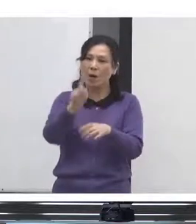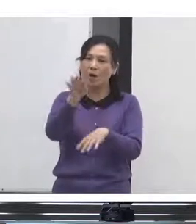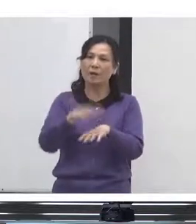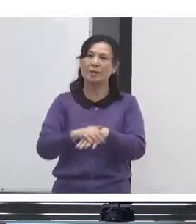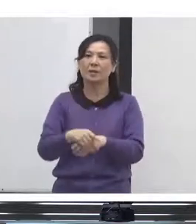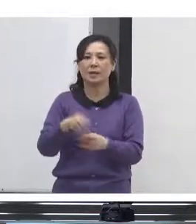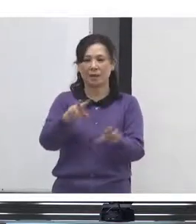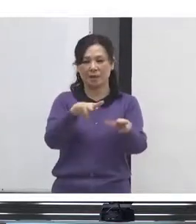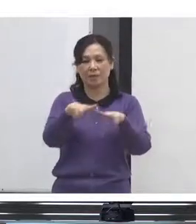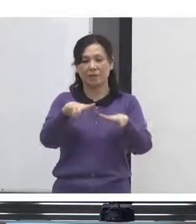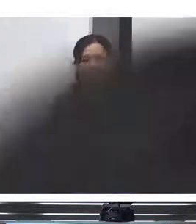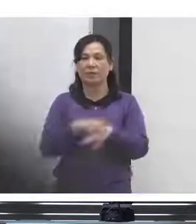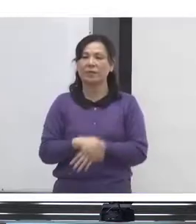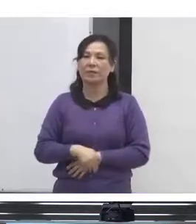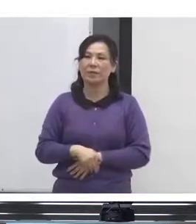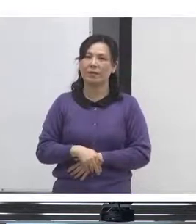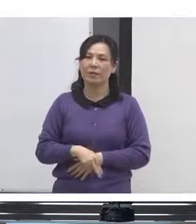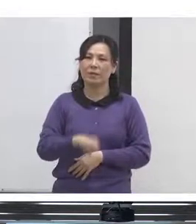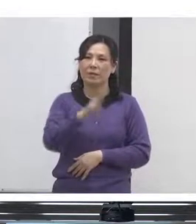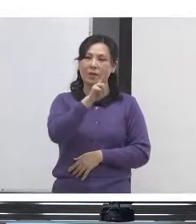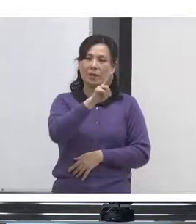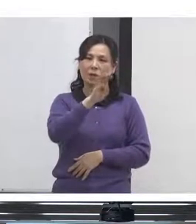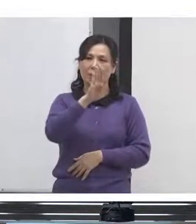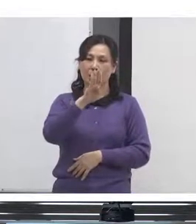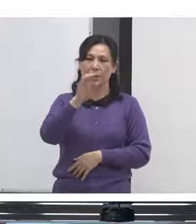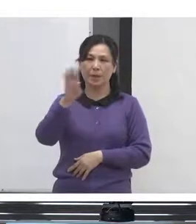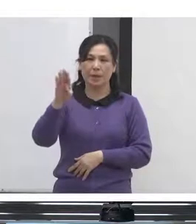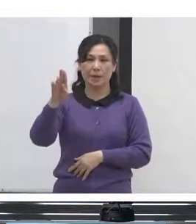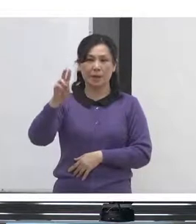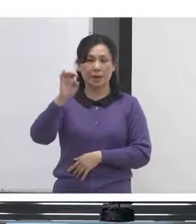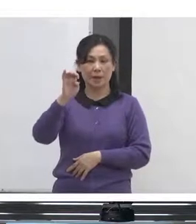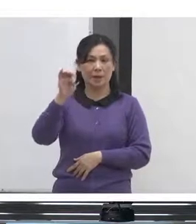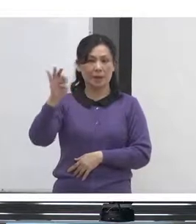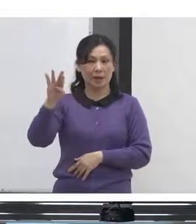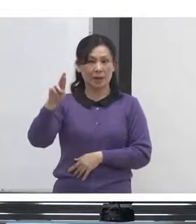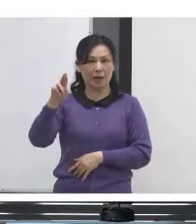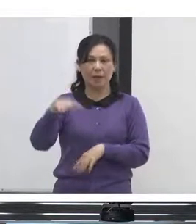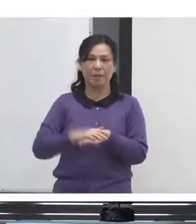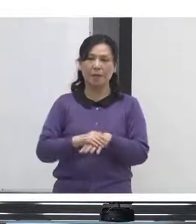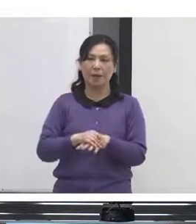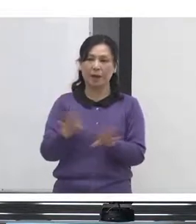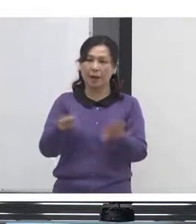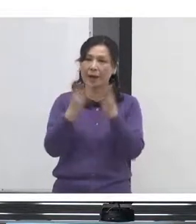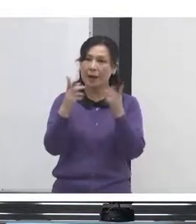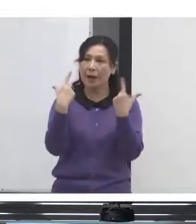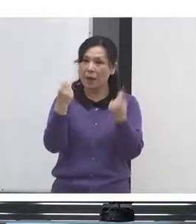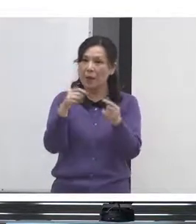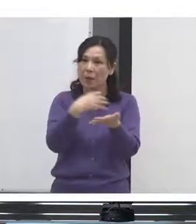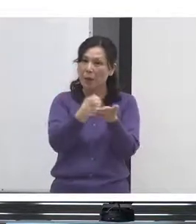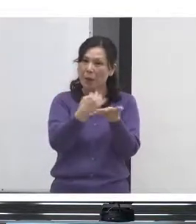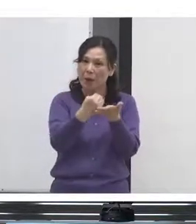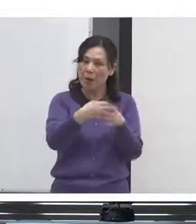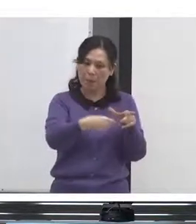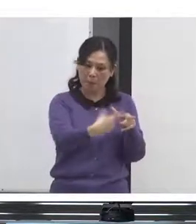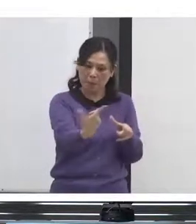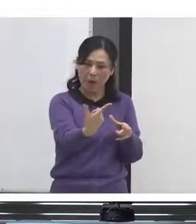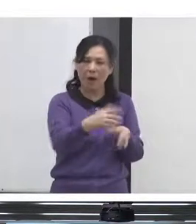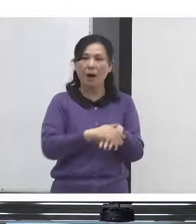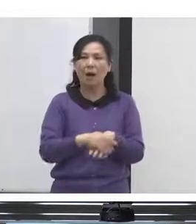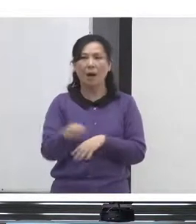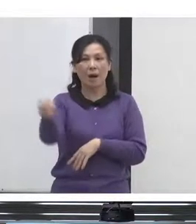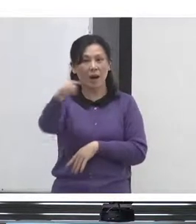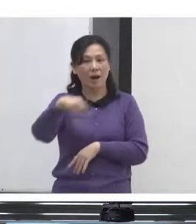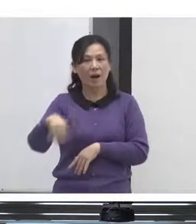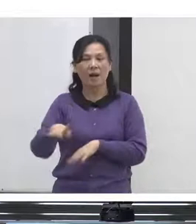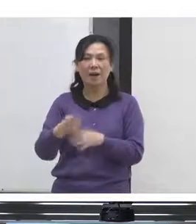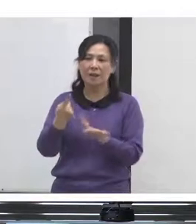的，就是 Uber 它的一个 development team 去把一些它的一个开源码释出在网络上，那你就任何使用者完全不会 coding 的都